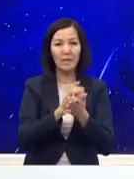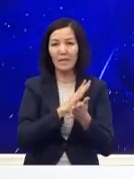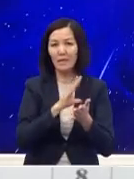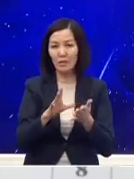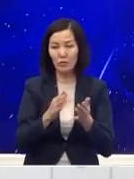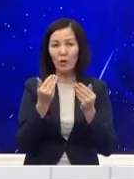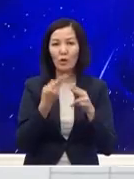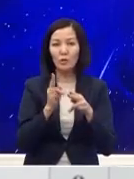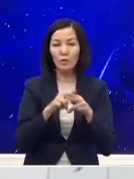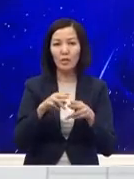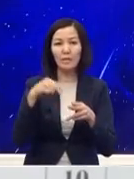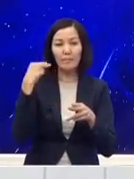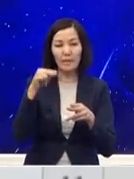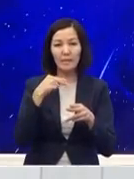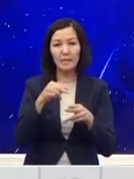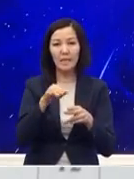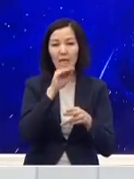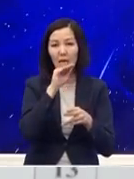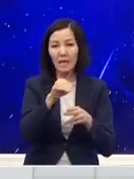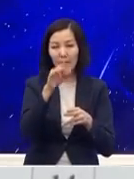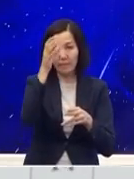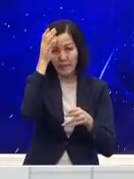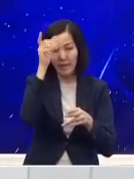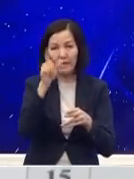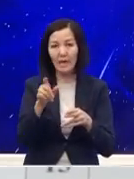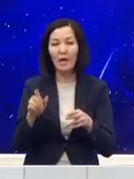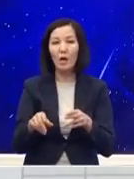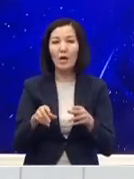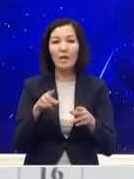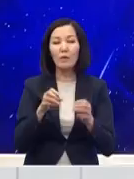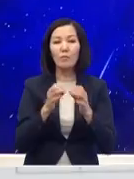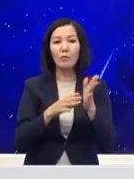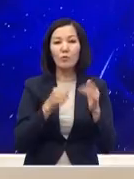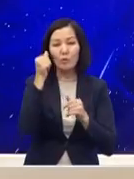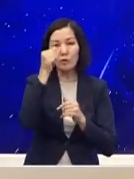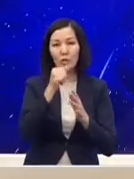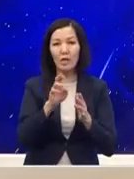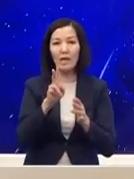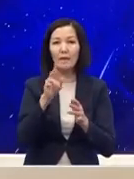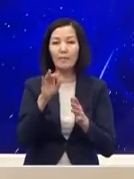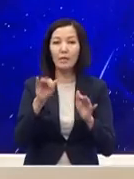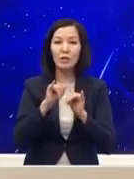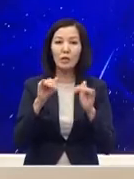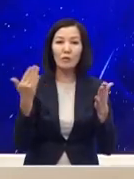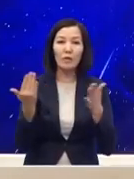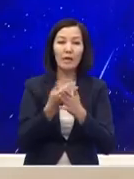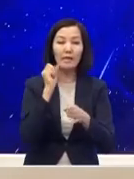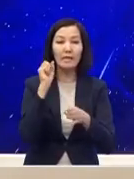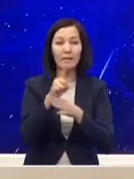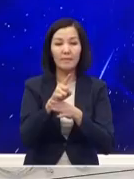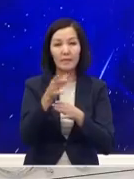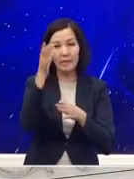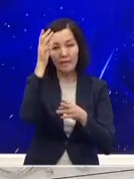Сол себепті президент ғалымдарға 2019 жылдың қазан айында әліпбиді жетілдіруді қайта тапсырды. Ақордада ғылыми